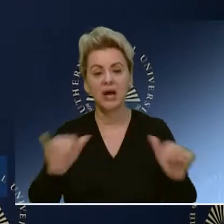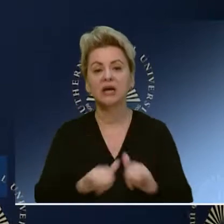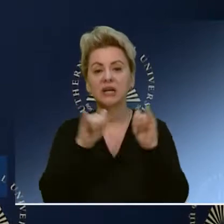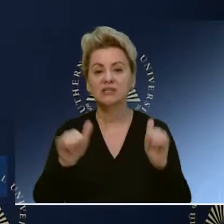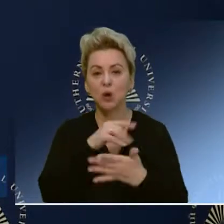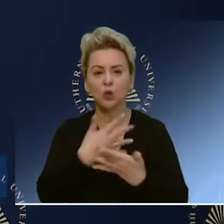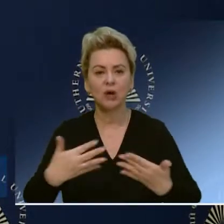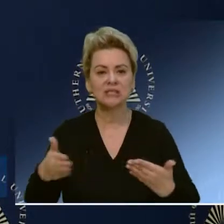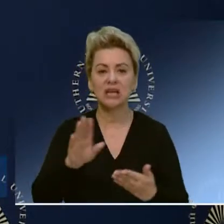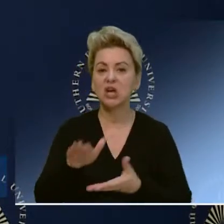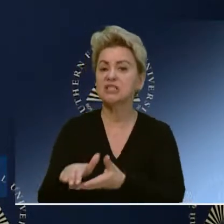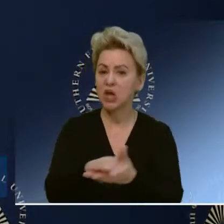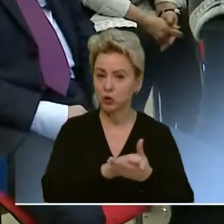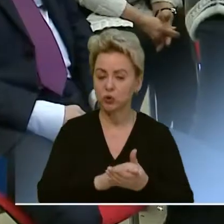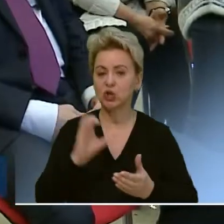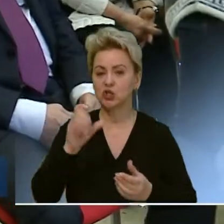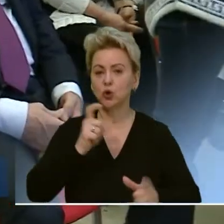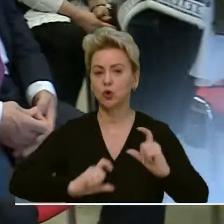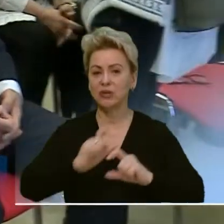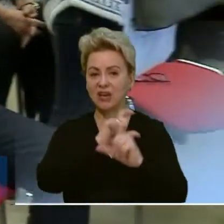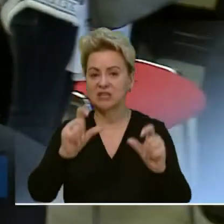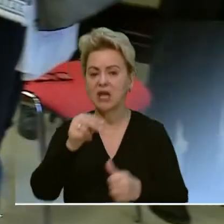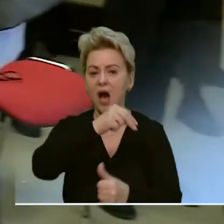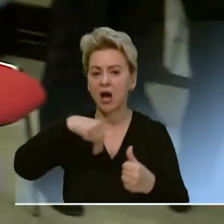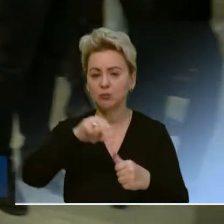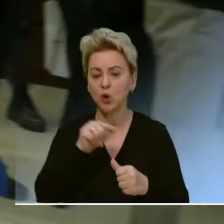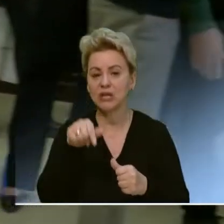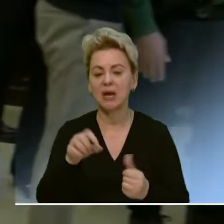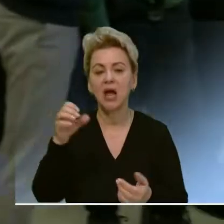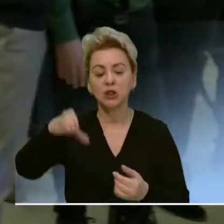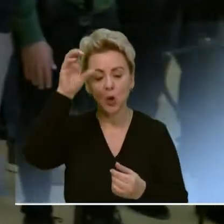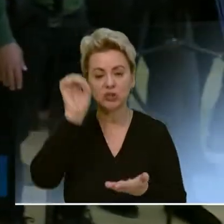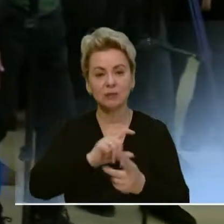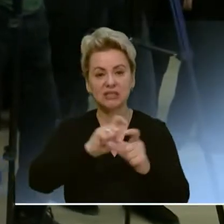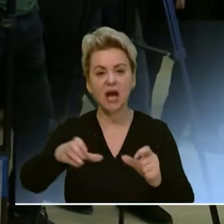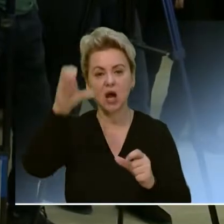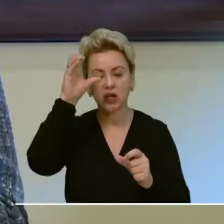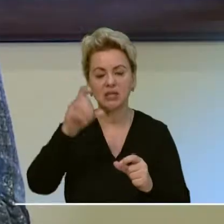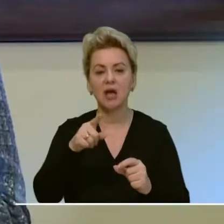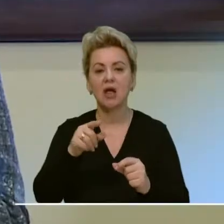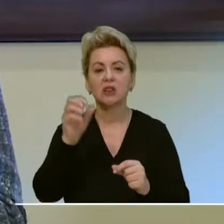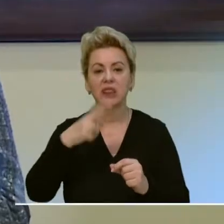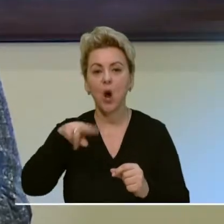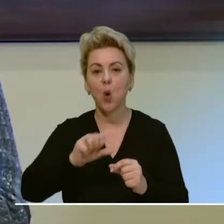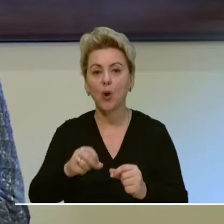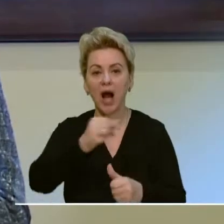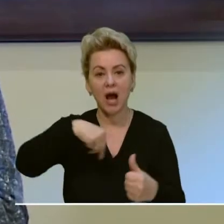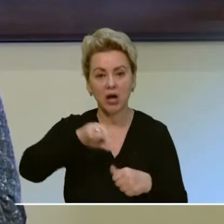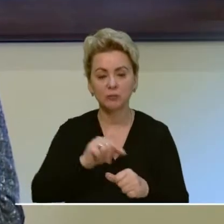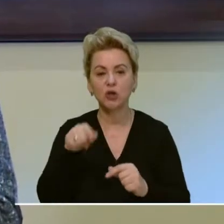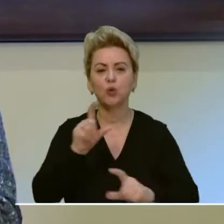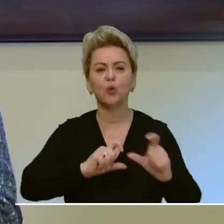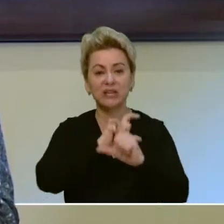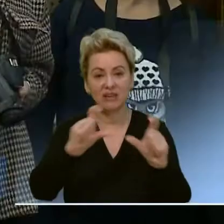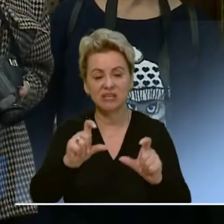развитие многостороннего сотрудничества с университетами Армении и научными центрами Академии наук Армении. Южный федеральный университет